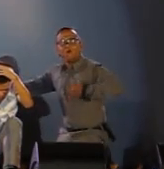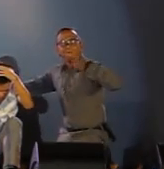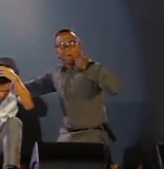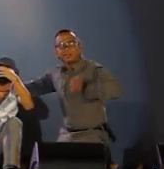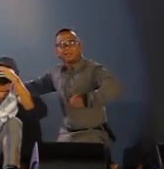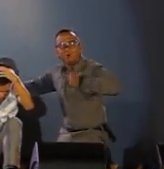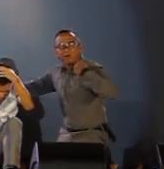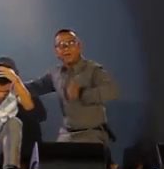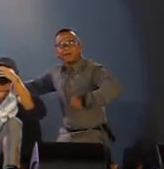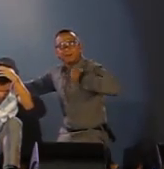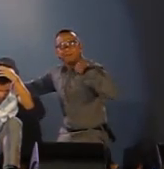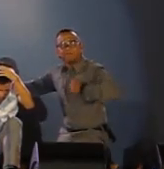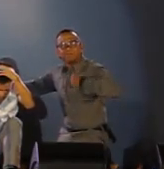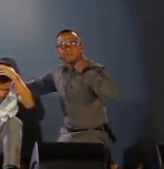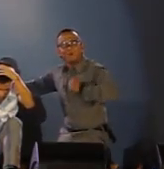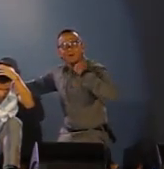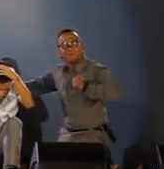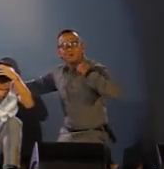mo yung